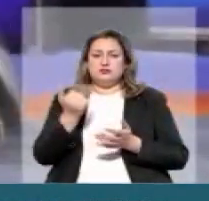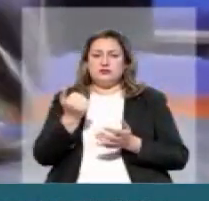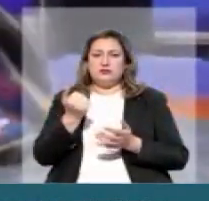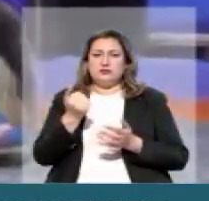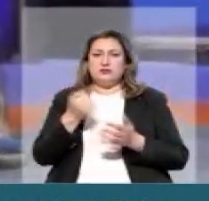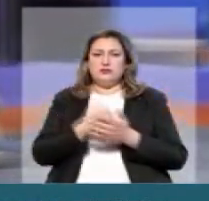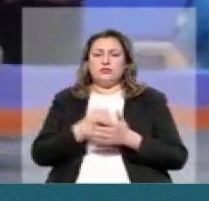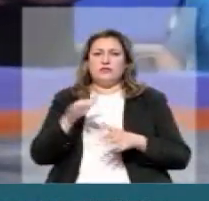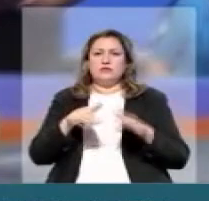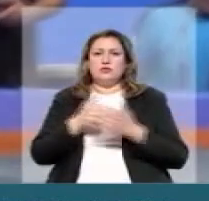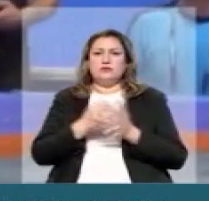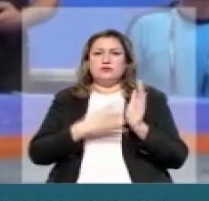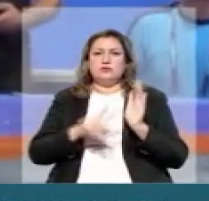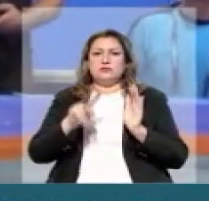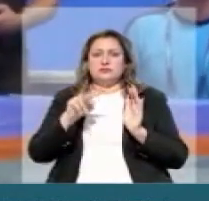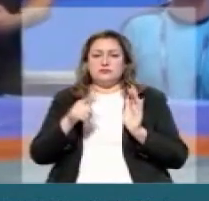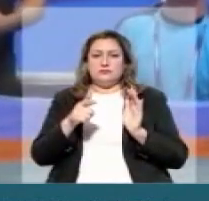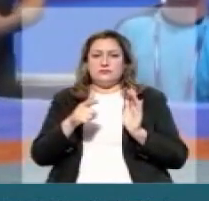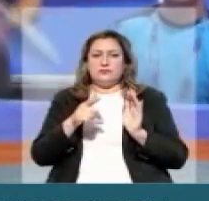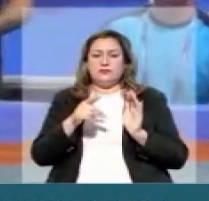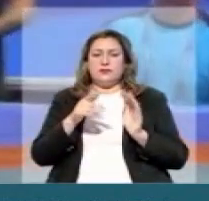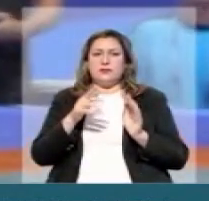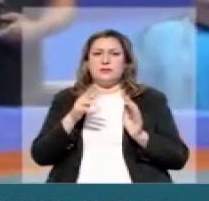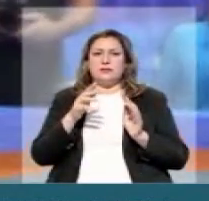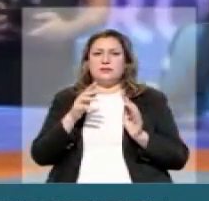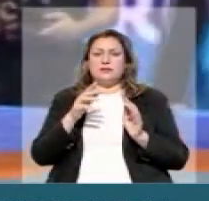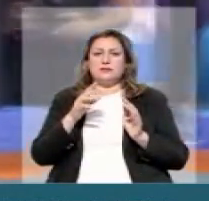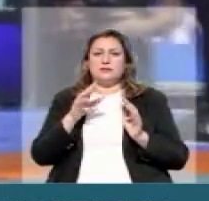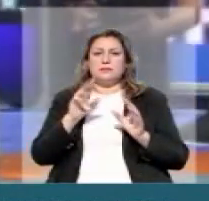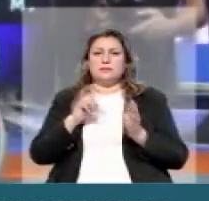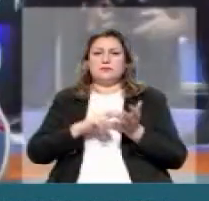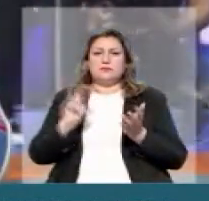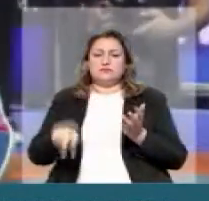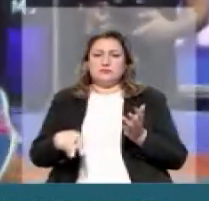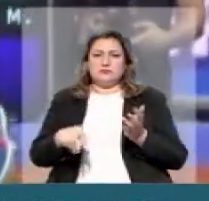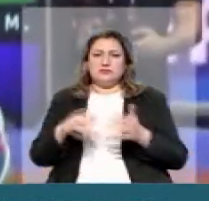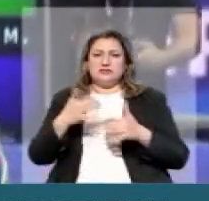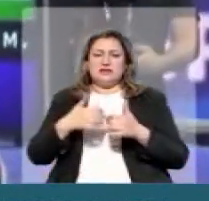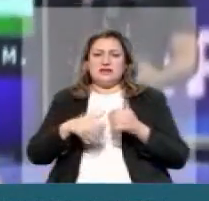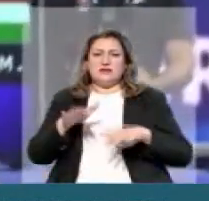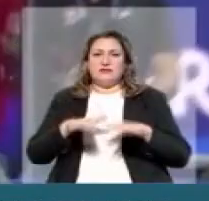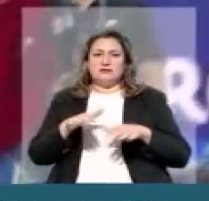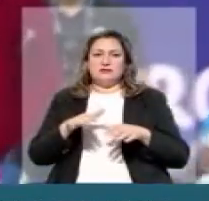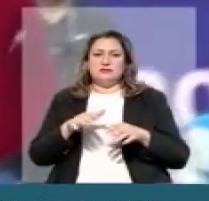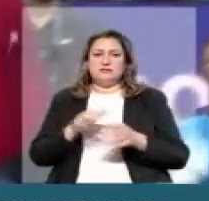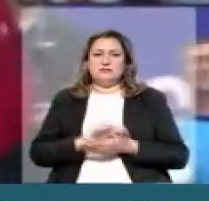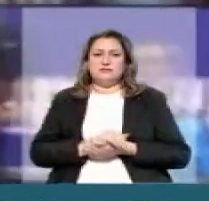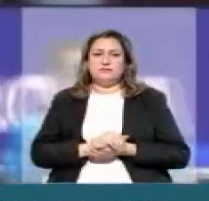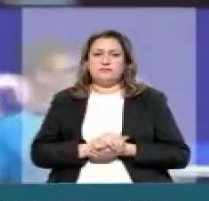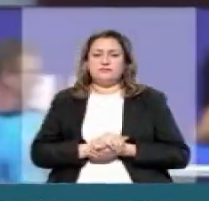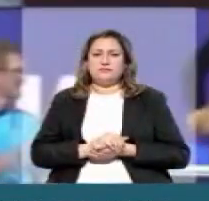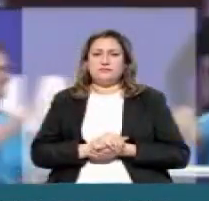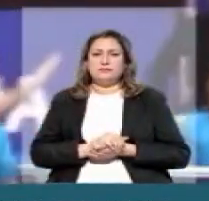Белдесу барысында ол сенімді ойын көрсетті. Нәтижесінде қарсыласынан 12-2 есебімен басым түсті. Сондай ақ кеше ел құрамасынан